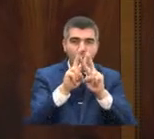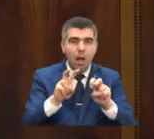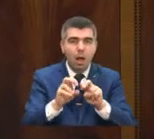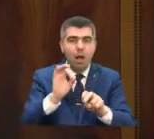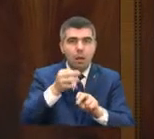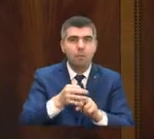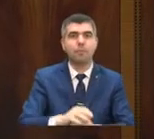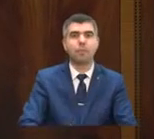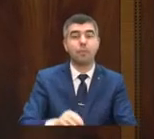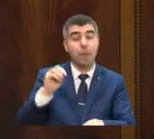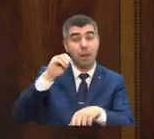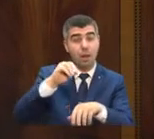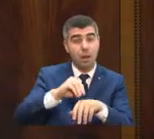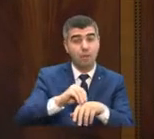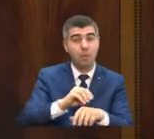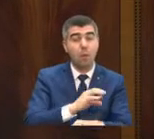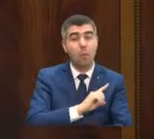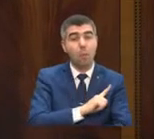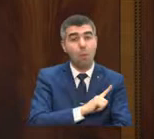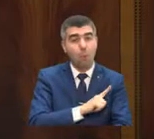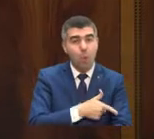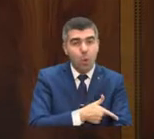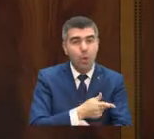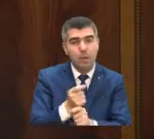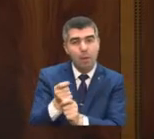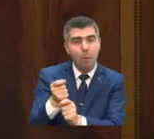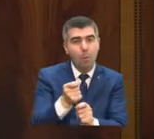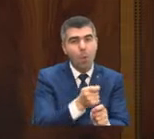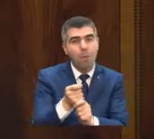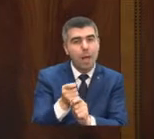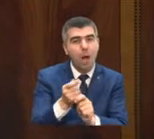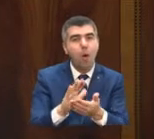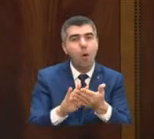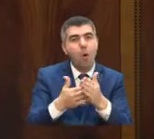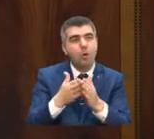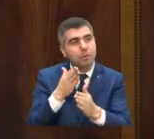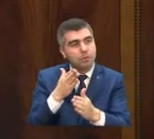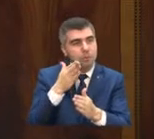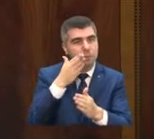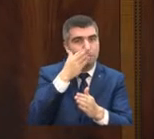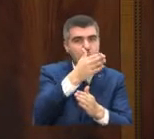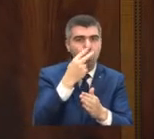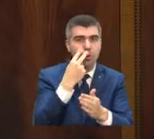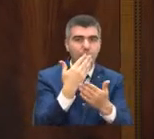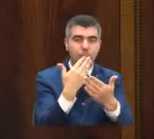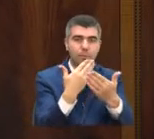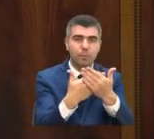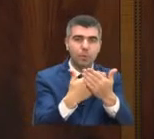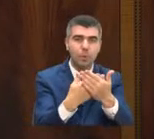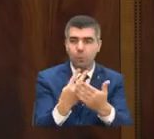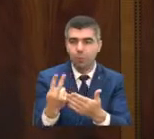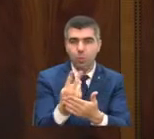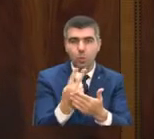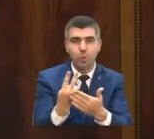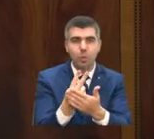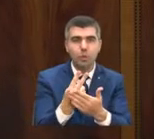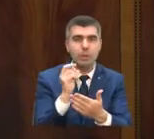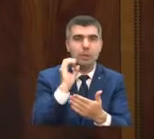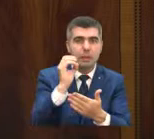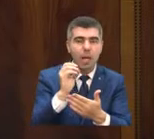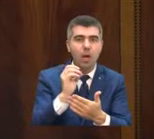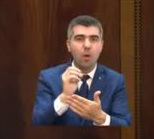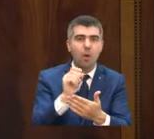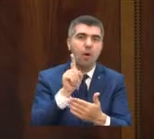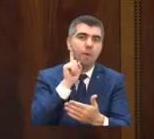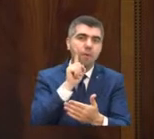توجهت عناصر الدرك والسلطة المحلية والوقاية المدنية لعين المكان، حيث تمت معاينتي جثة سائحتين